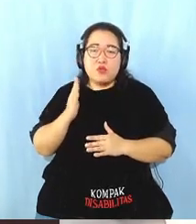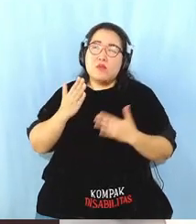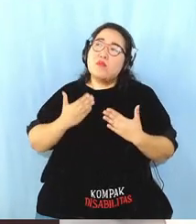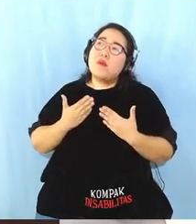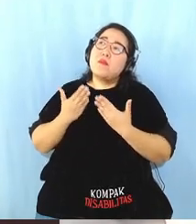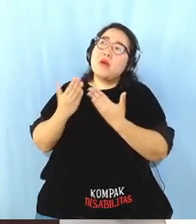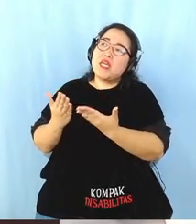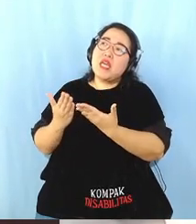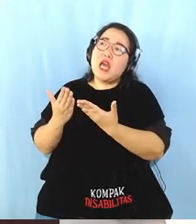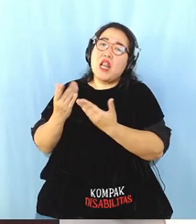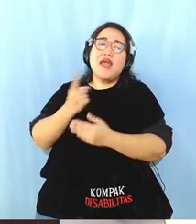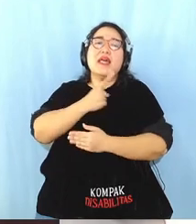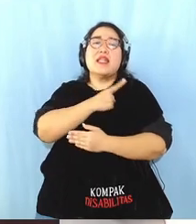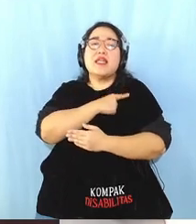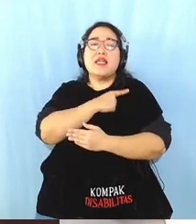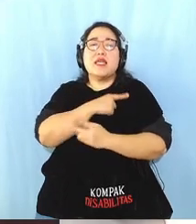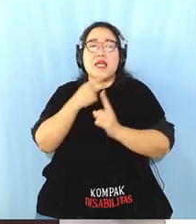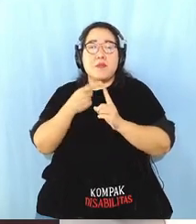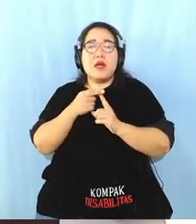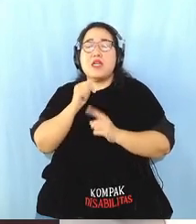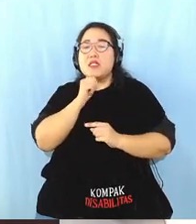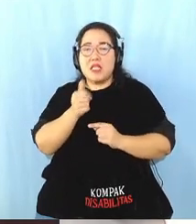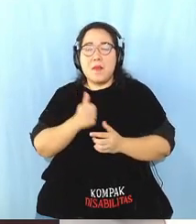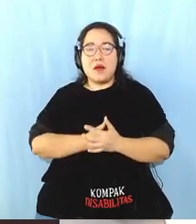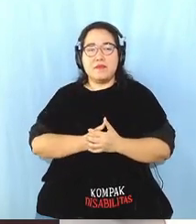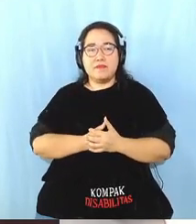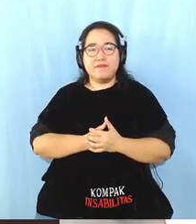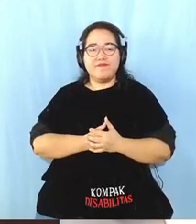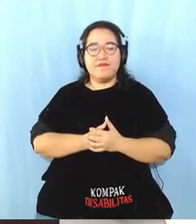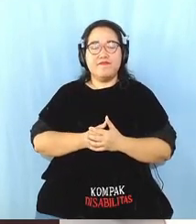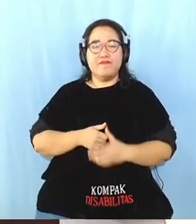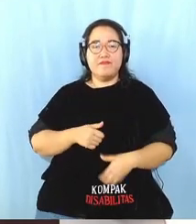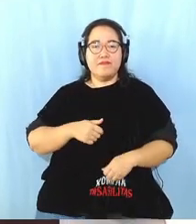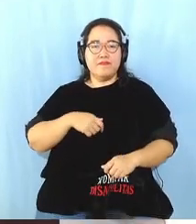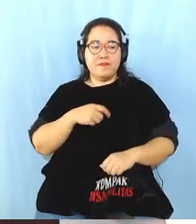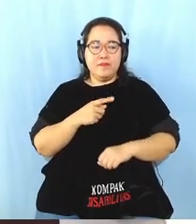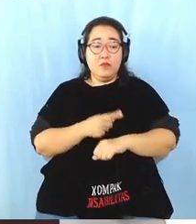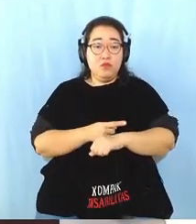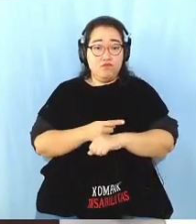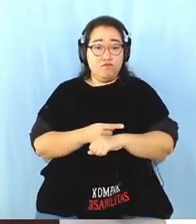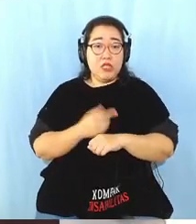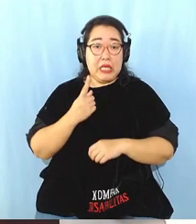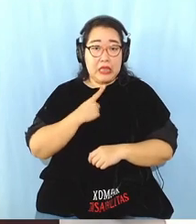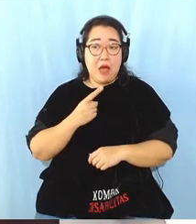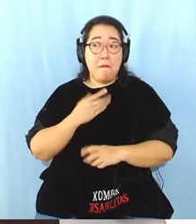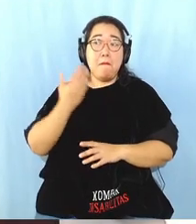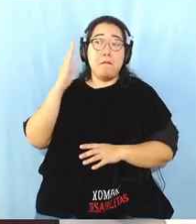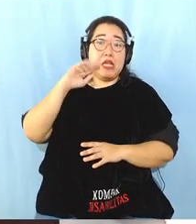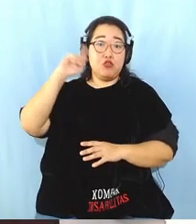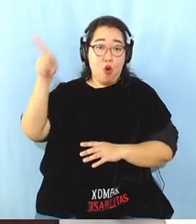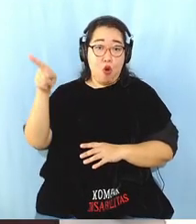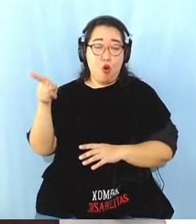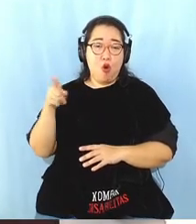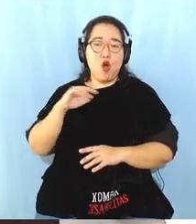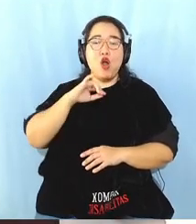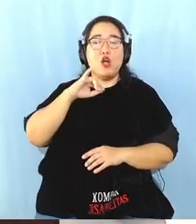Juga kalau kita nanti merayakan hari Jumat Agung, di salib dia mengatakan,